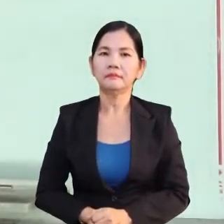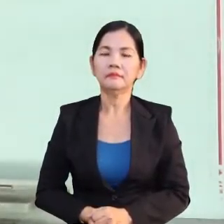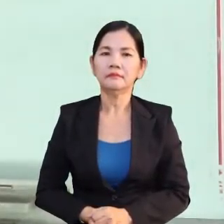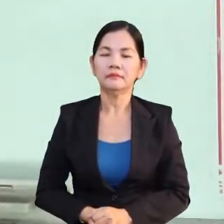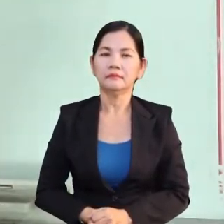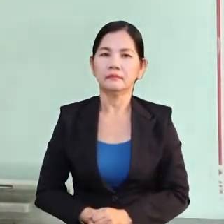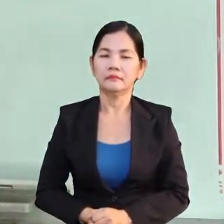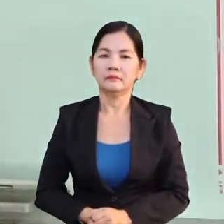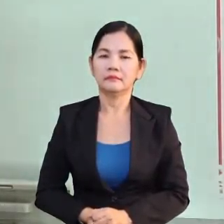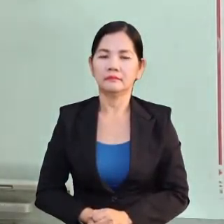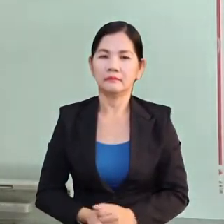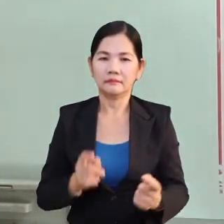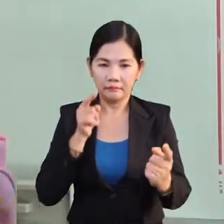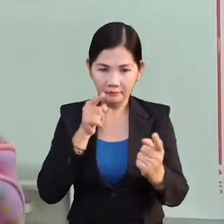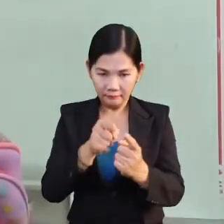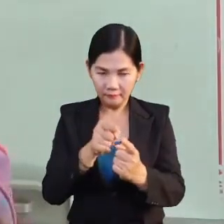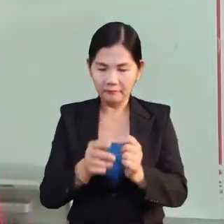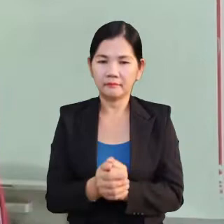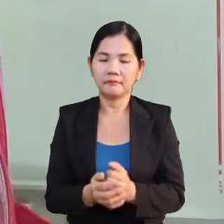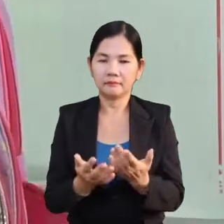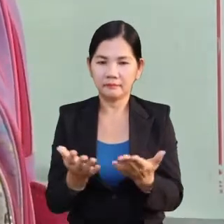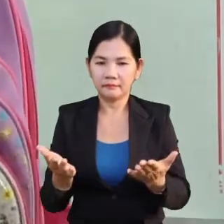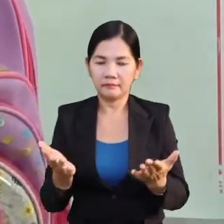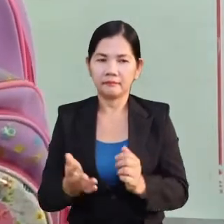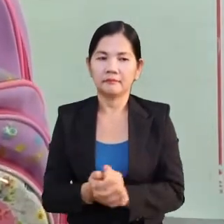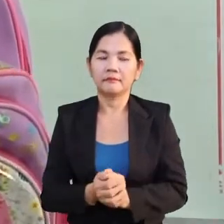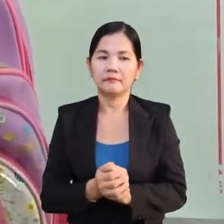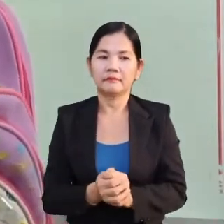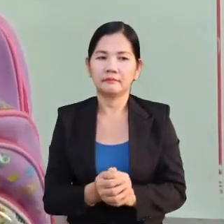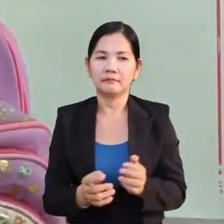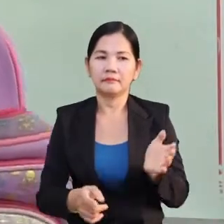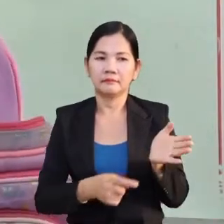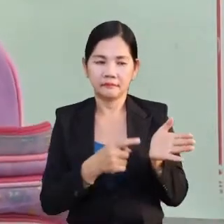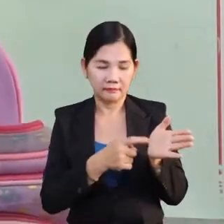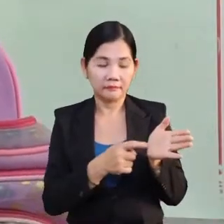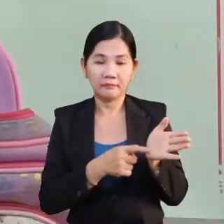ចាមកដល់ហើយតែនតែនតែននេះគឺជាអ្វីដែរកូន